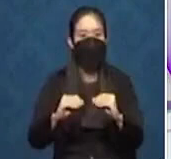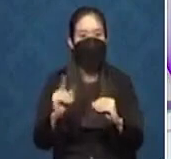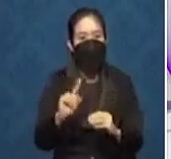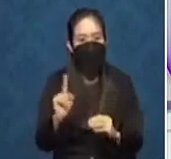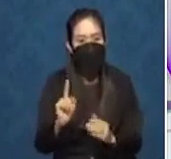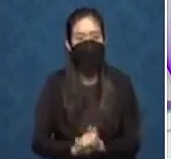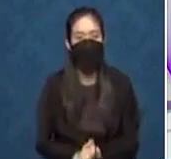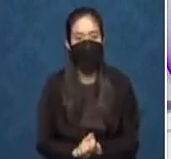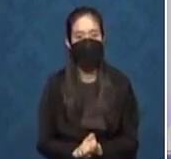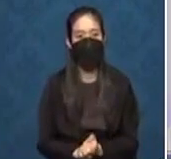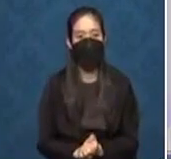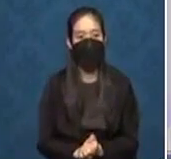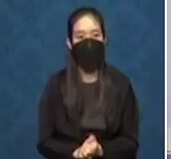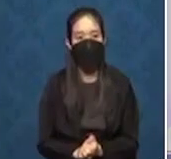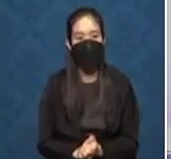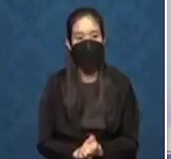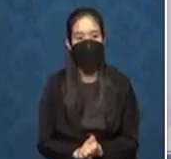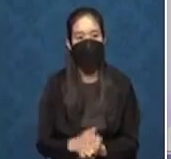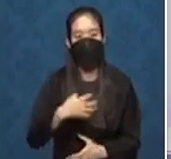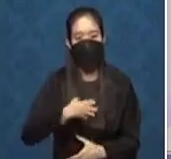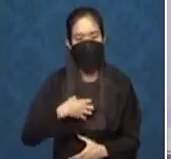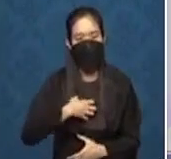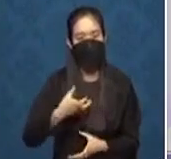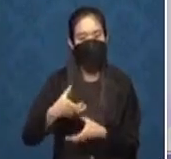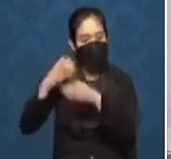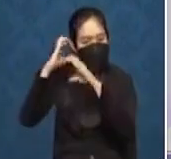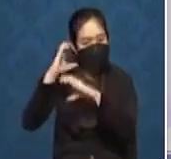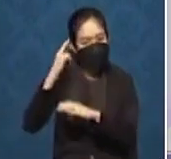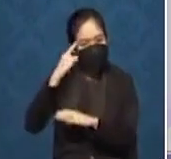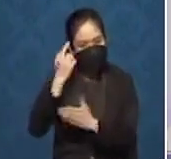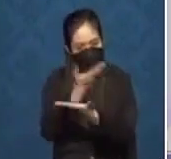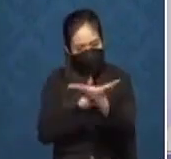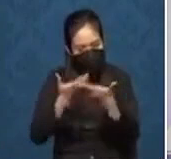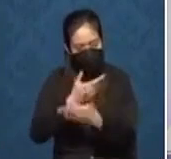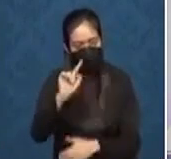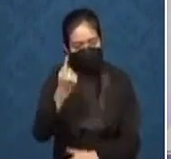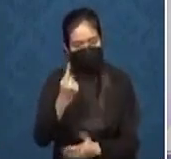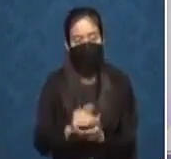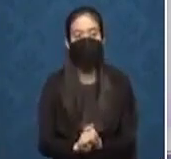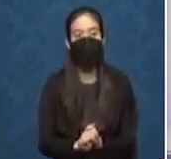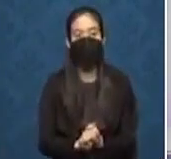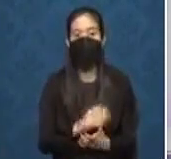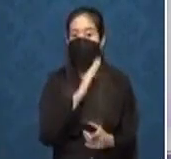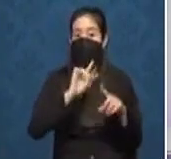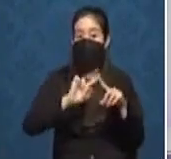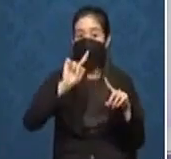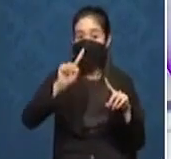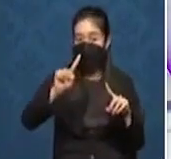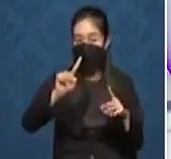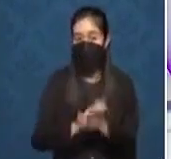ใช่แต่ว่าอยทได้กลาไปตอนนี้โลมหายใจ Sauceออกของฝ่ายค้าเกม Dean